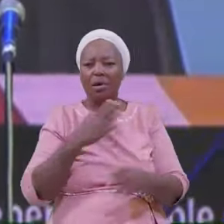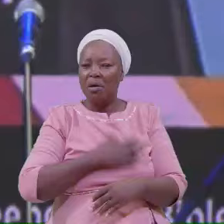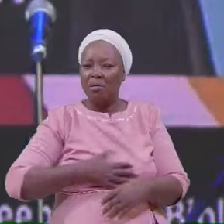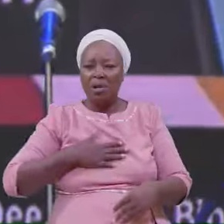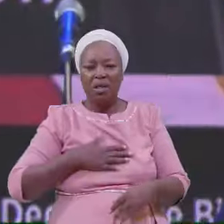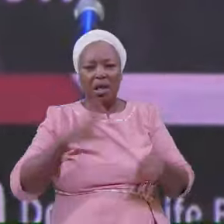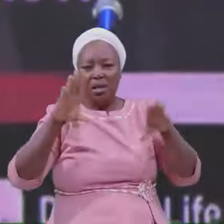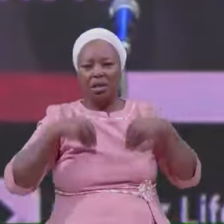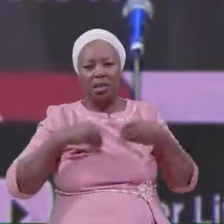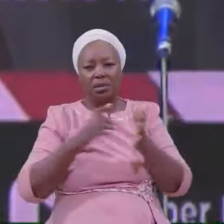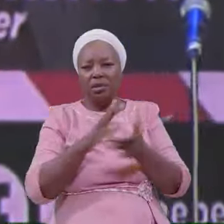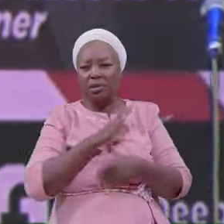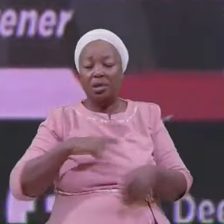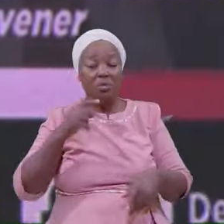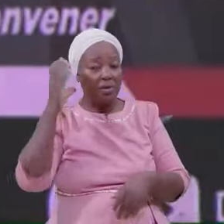The Lord is waiting for you. Praise God.